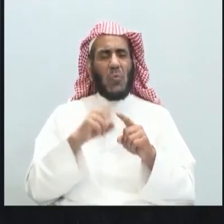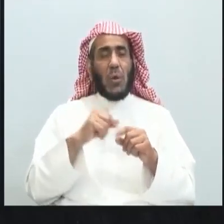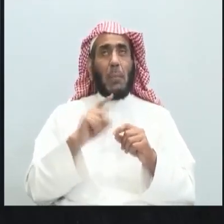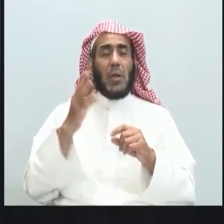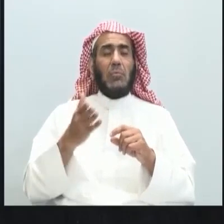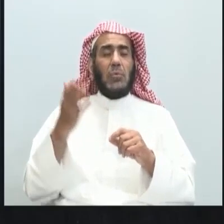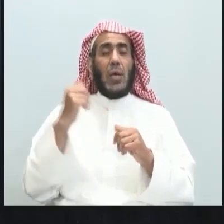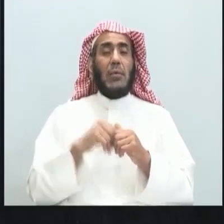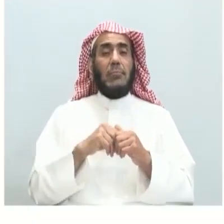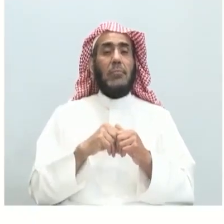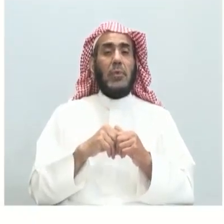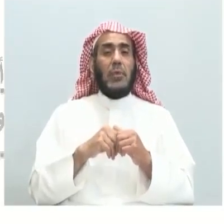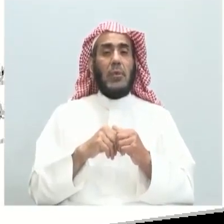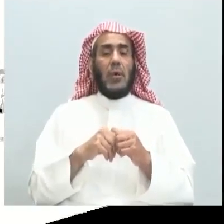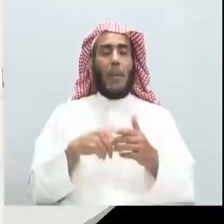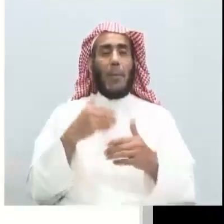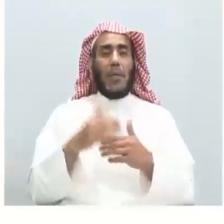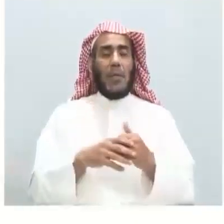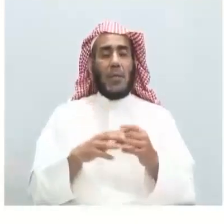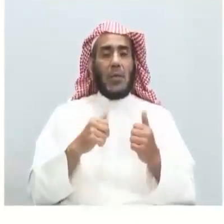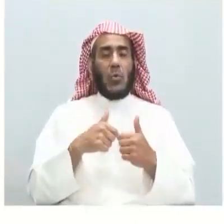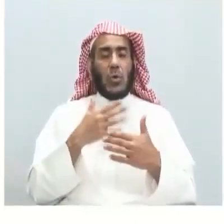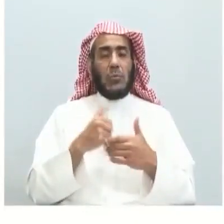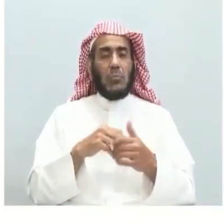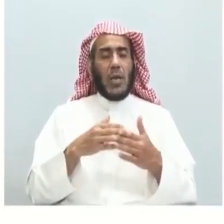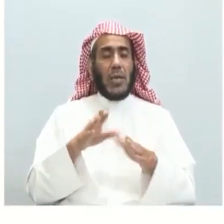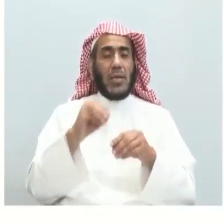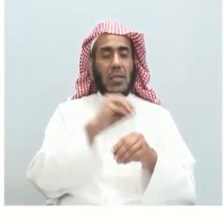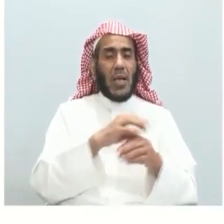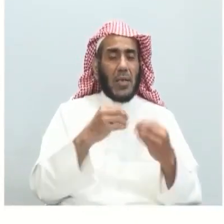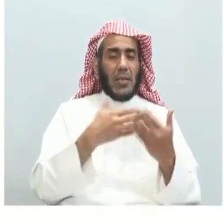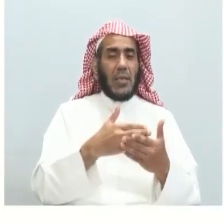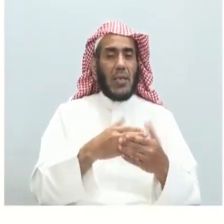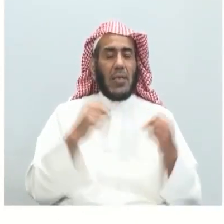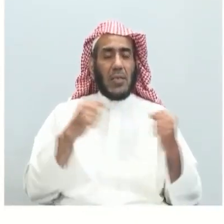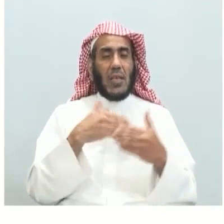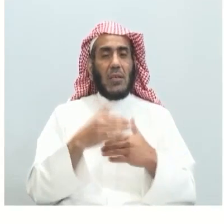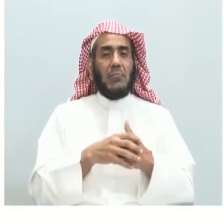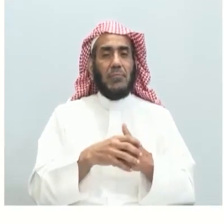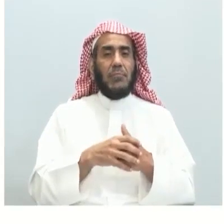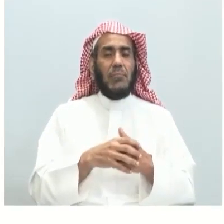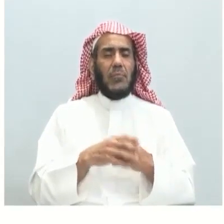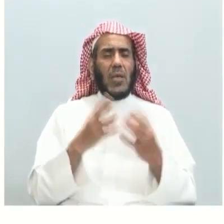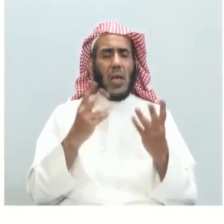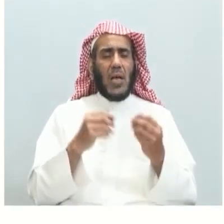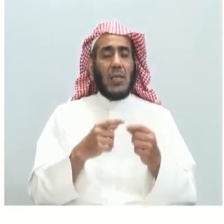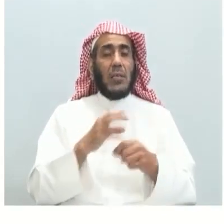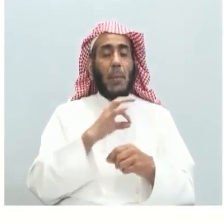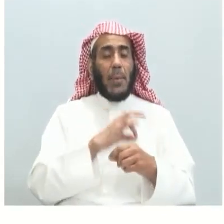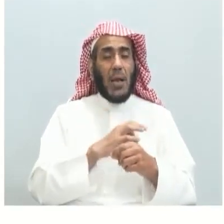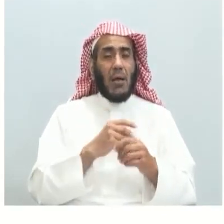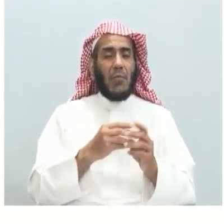بالله سبحانه وتعالى بعد هذا ايها الطلاب والطالبات ننتقل ايضا الى نشاط اخر وهو عدد منافع